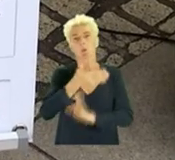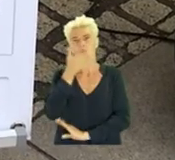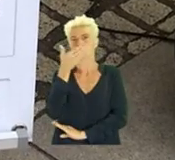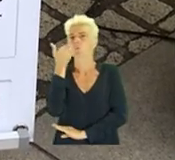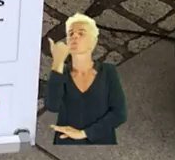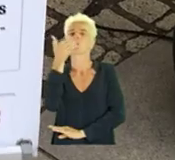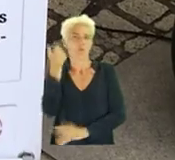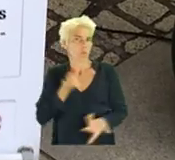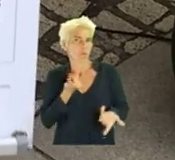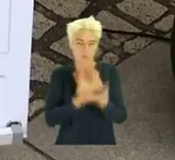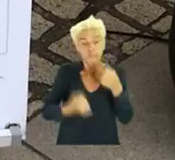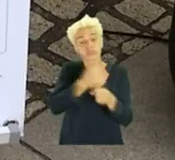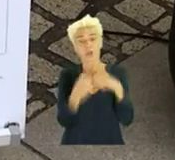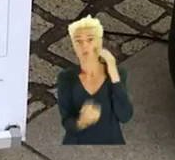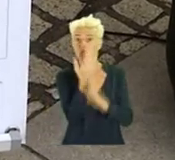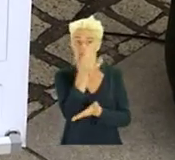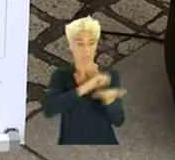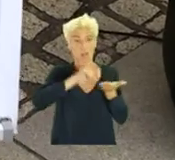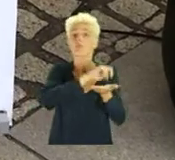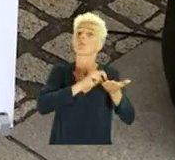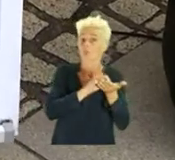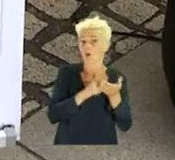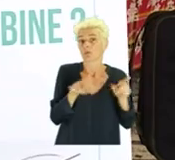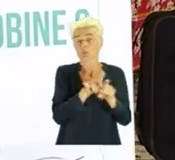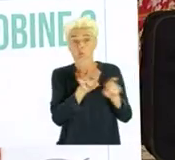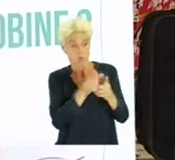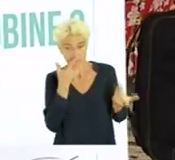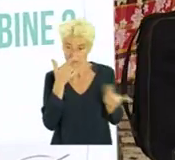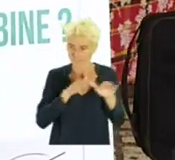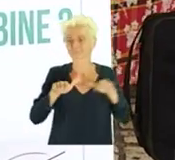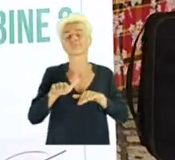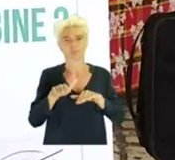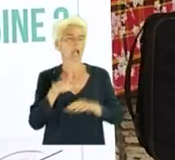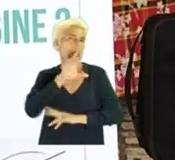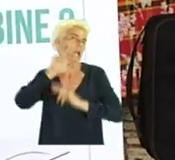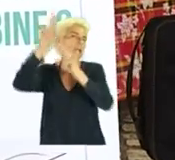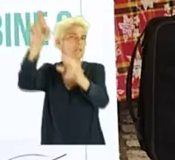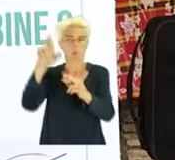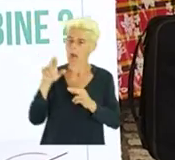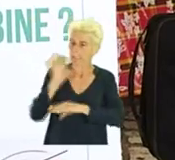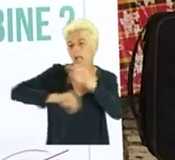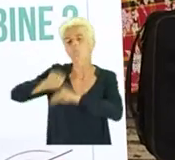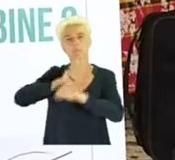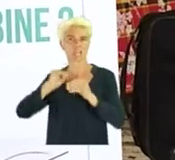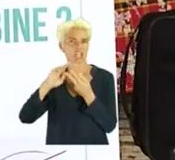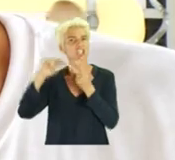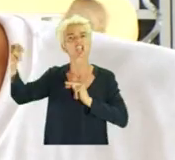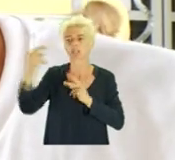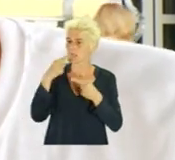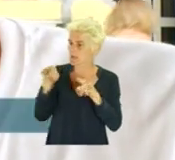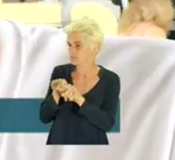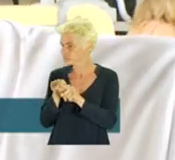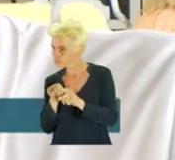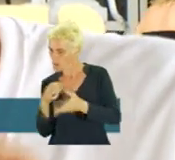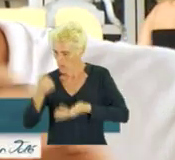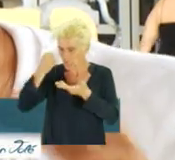qui correspondent notamment à la mise en place de nouveaux traitements. Et puis aussi, on a un grand espoir qui est la thérapie génique, où en fait il s'agit